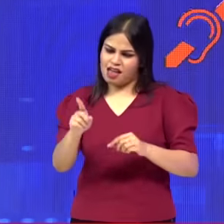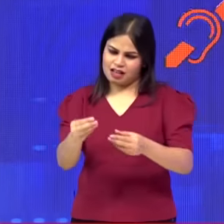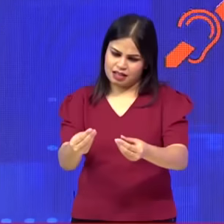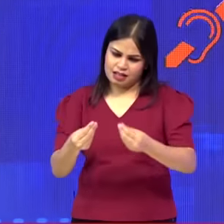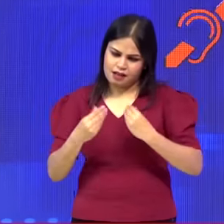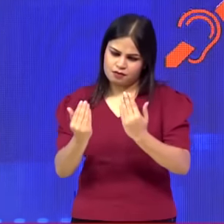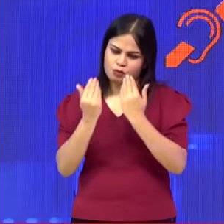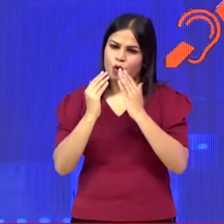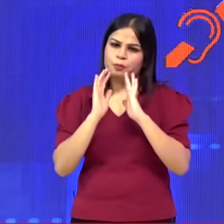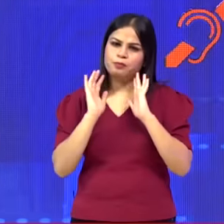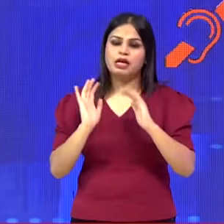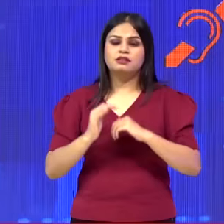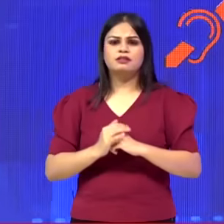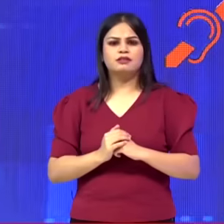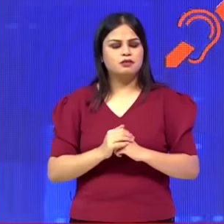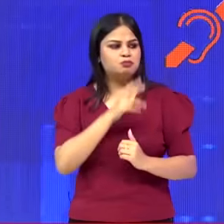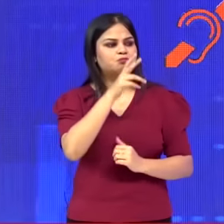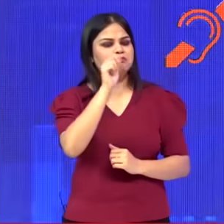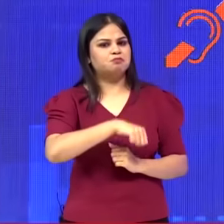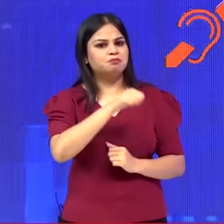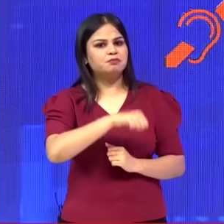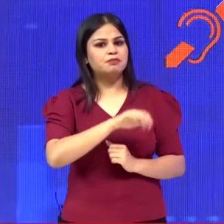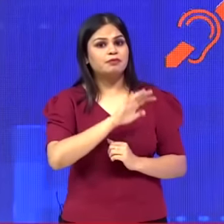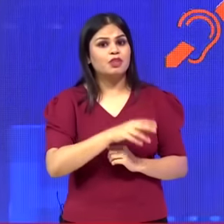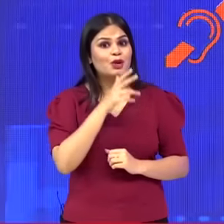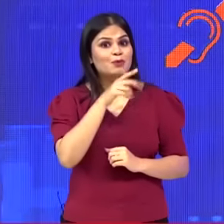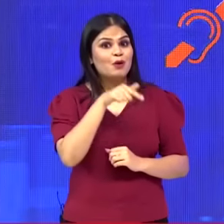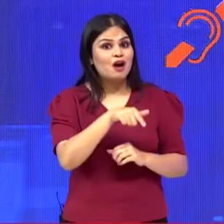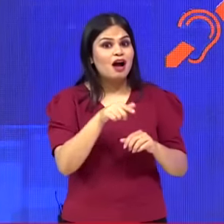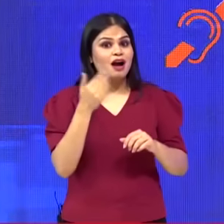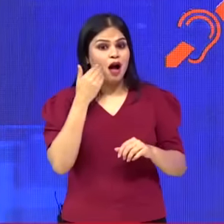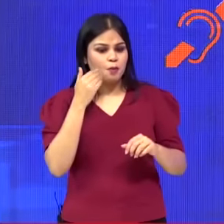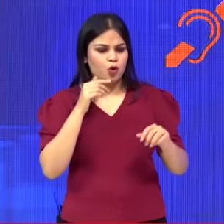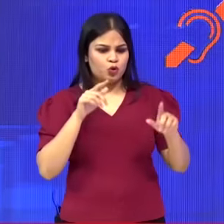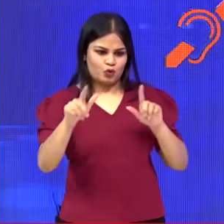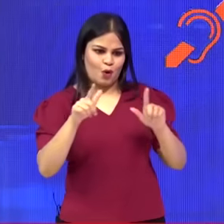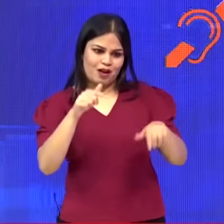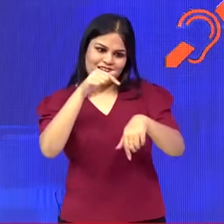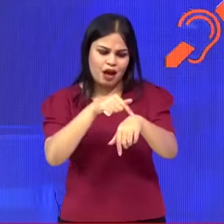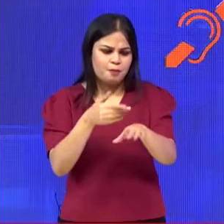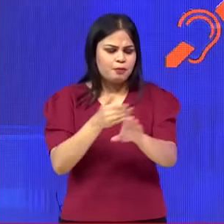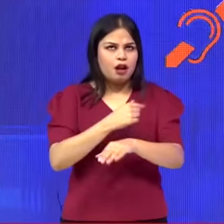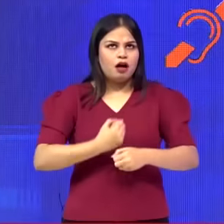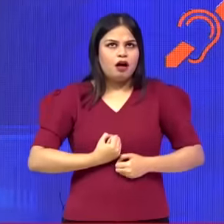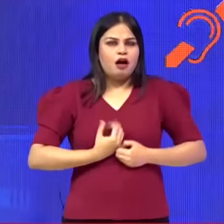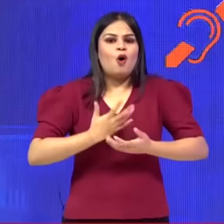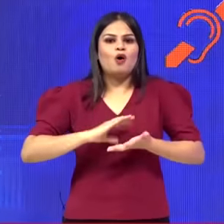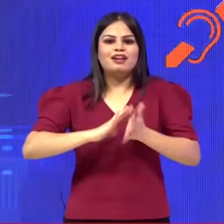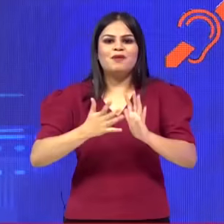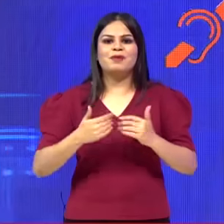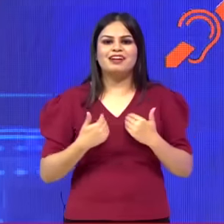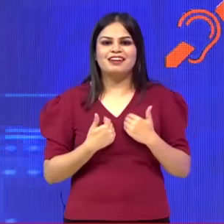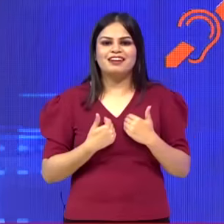करना, हाँ सर, वो शॉर्ट के पहले निकल आता है कभी कभी, और वो आई